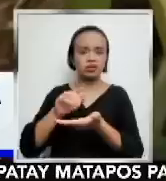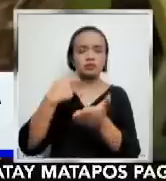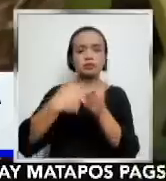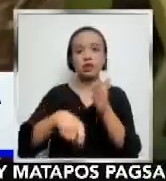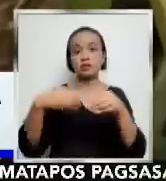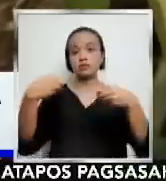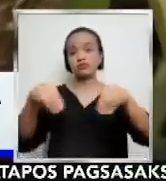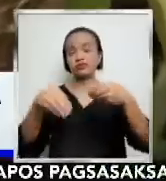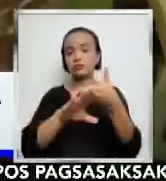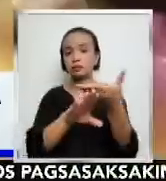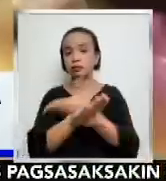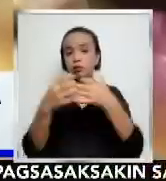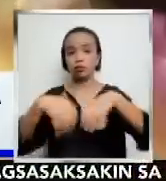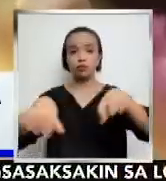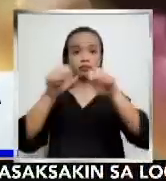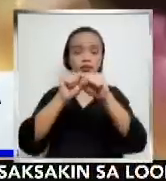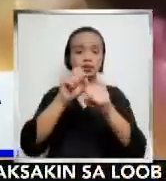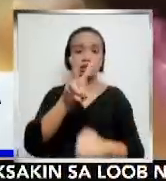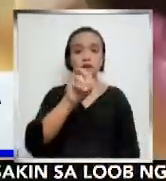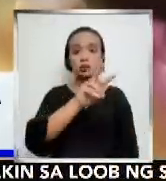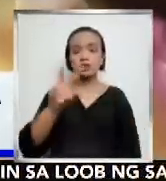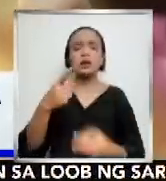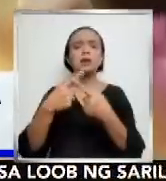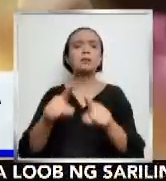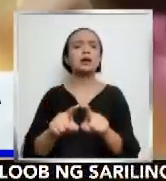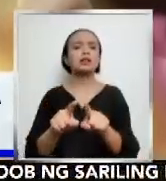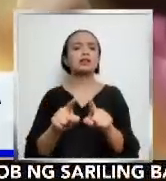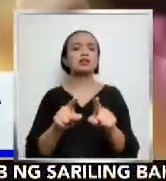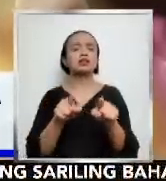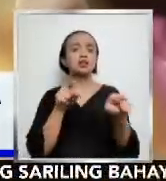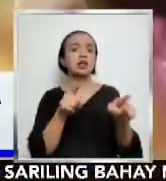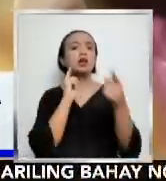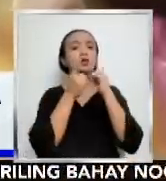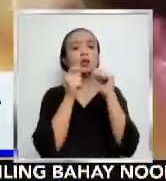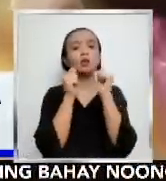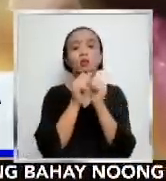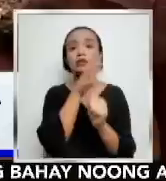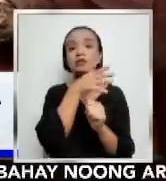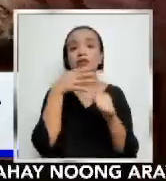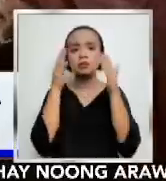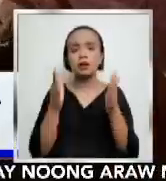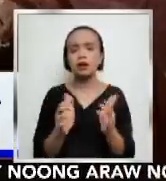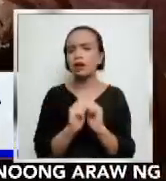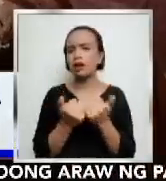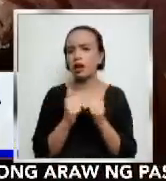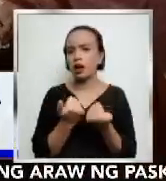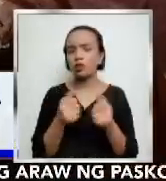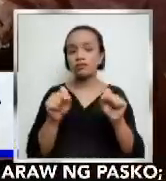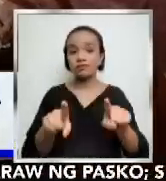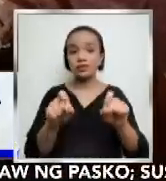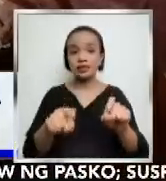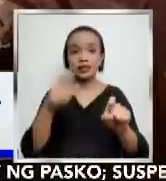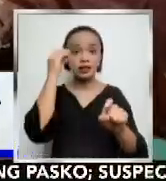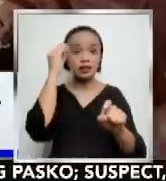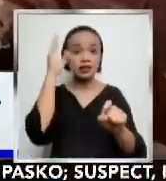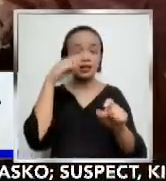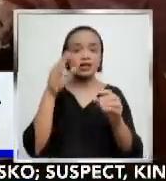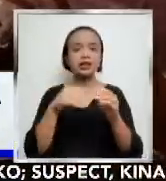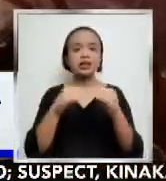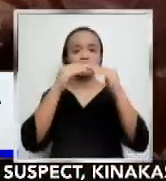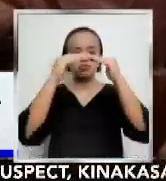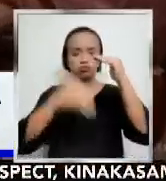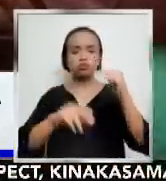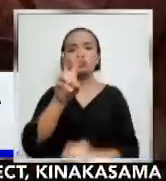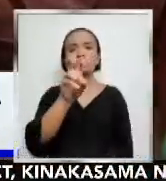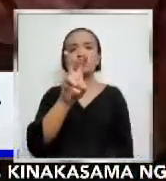taon. Pero nakikipag-ugnayan sila sa mga magsasaka para makapagbenta ng pulang sibuyas na mas mababa sa 200 pesos kada kilo